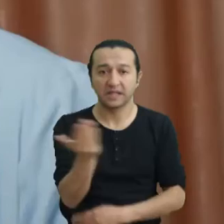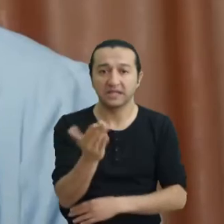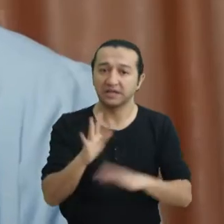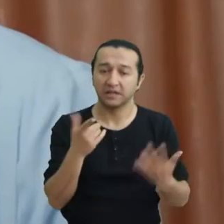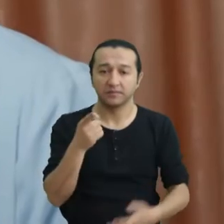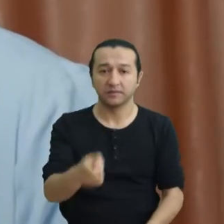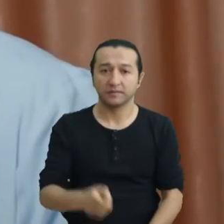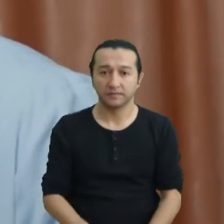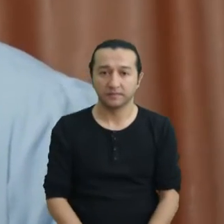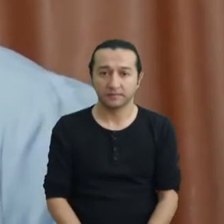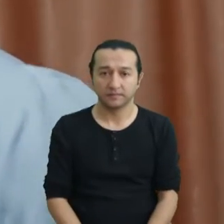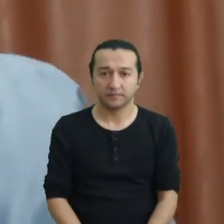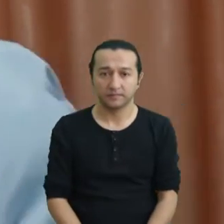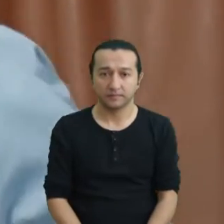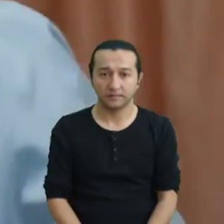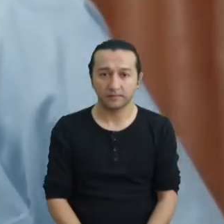galiba.